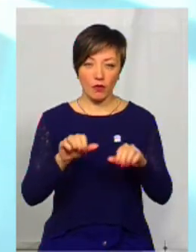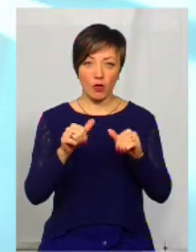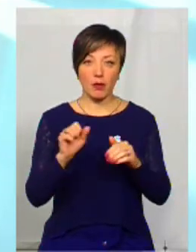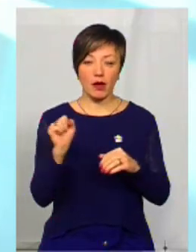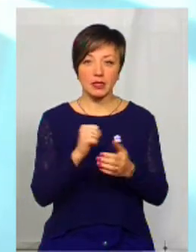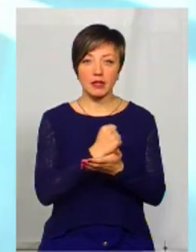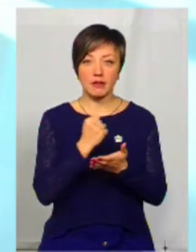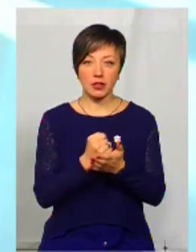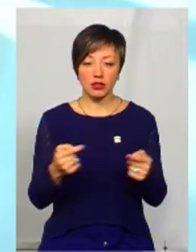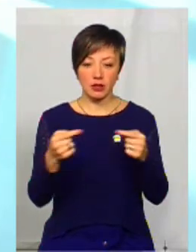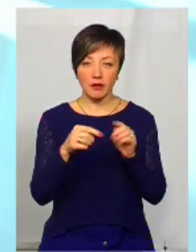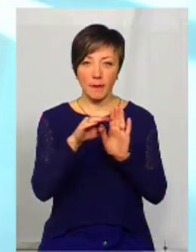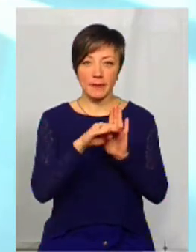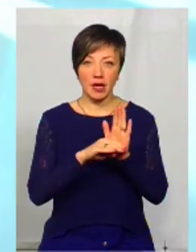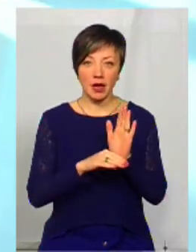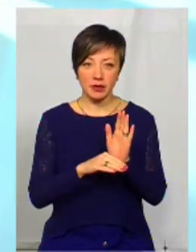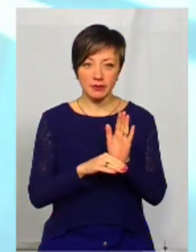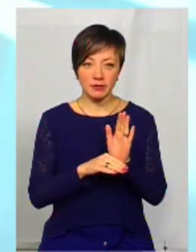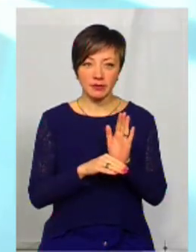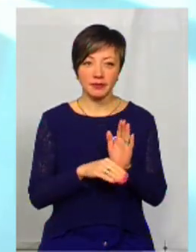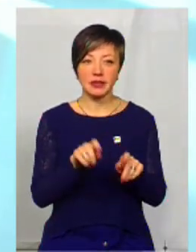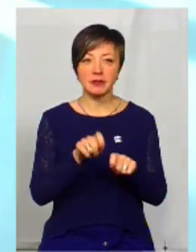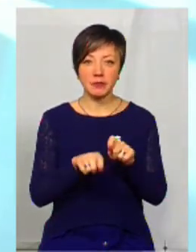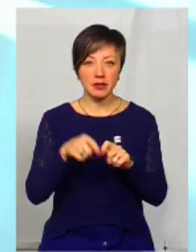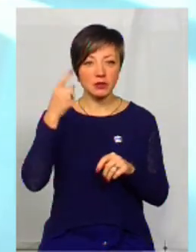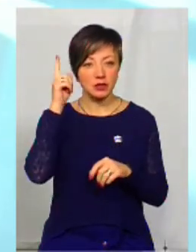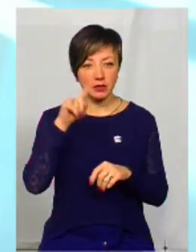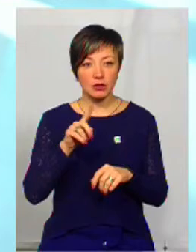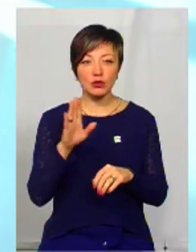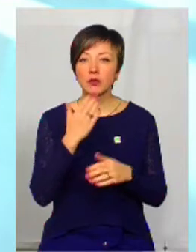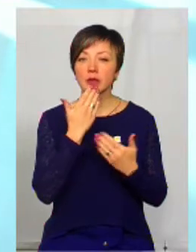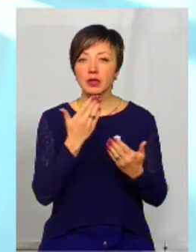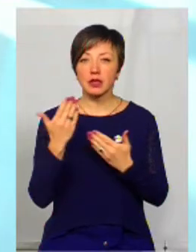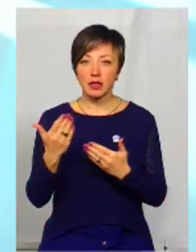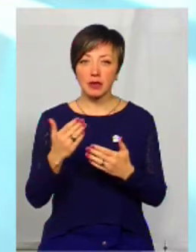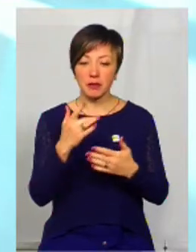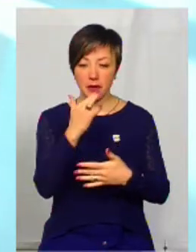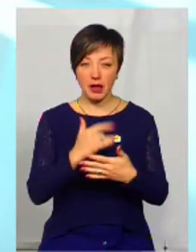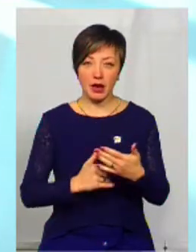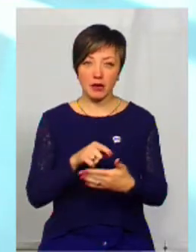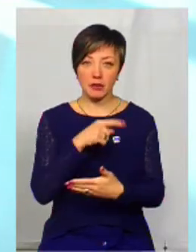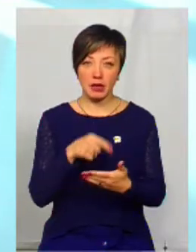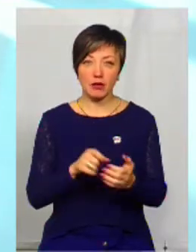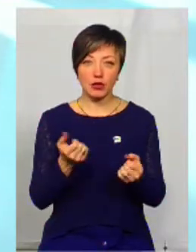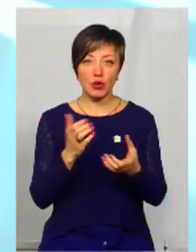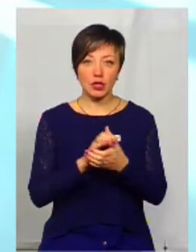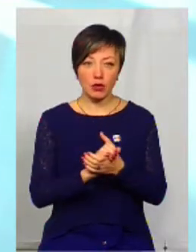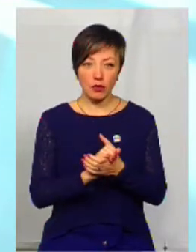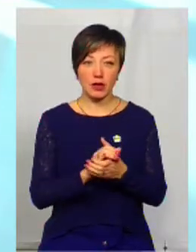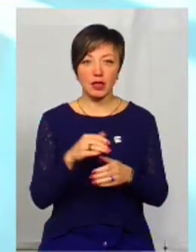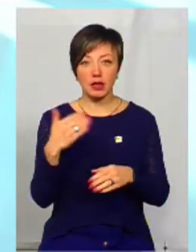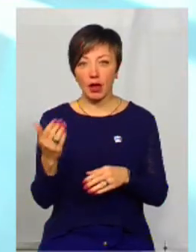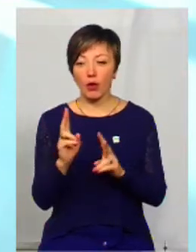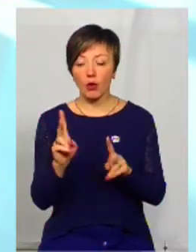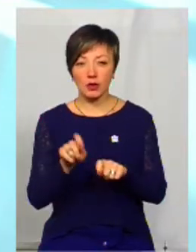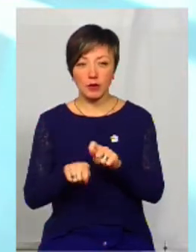тобто затверджений чіткий перелік питань. Інспектор приходить, він вже знає, що він буде питати. З цим переліком питань може ознайомитися і ця